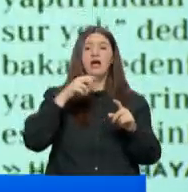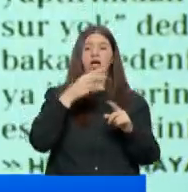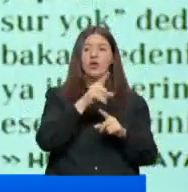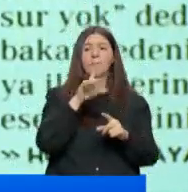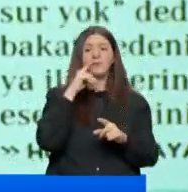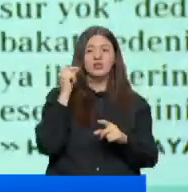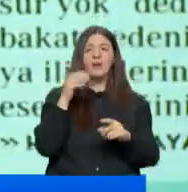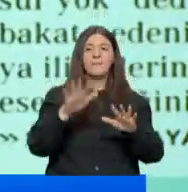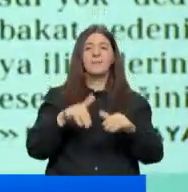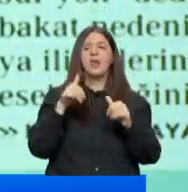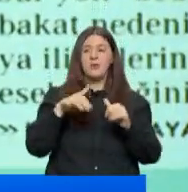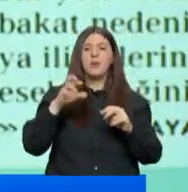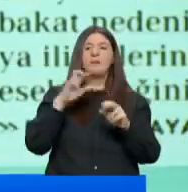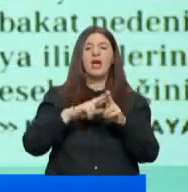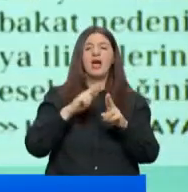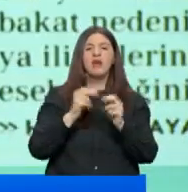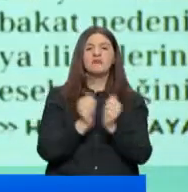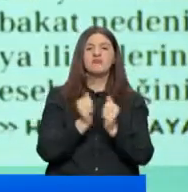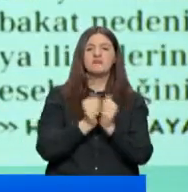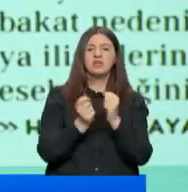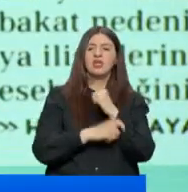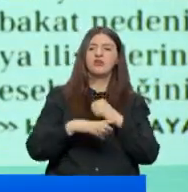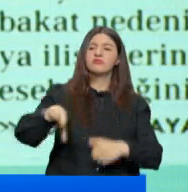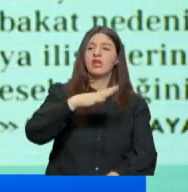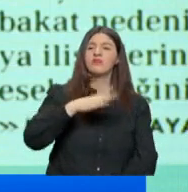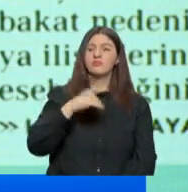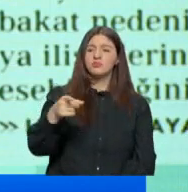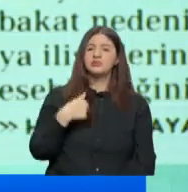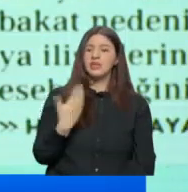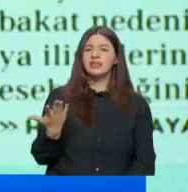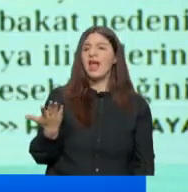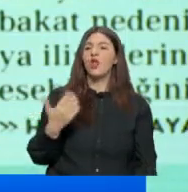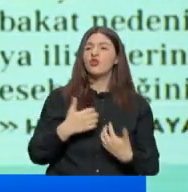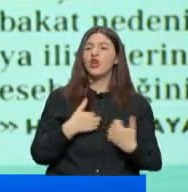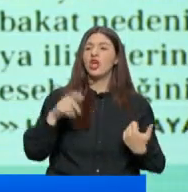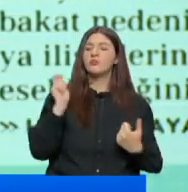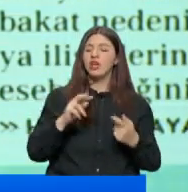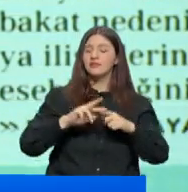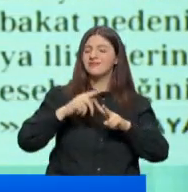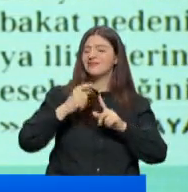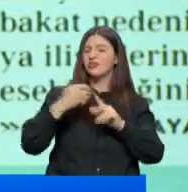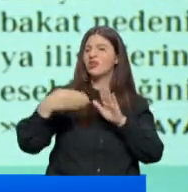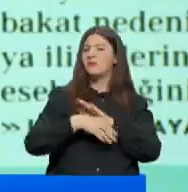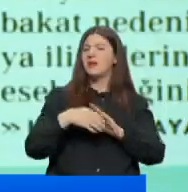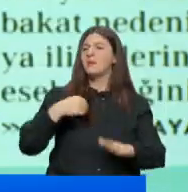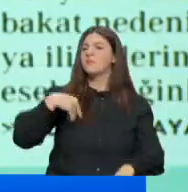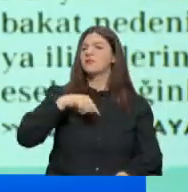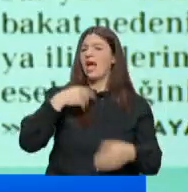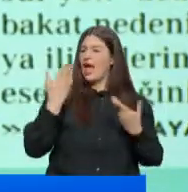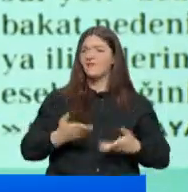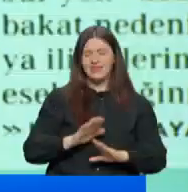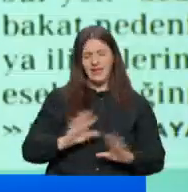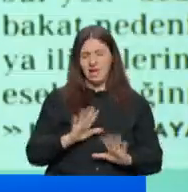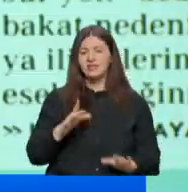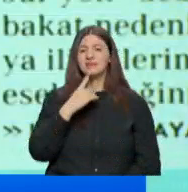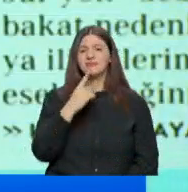Mayıs'ta parlamentolarında PKK yanlısı teröristler var. Biz bunların neyine güveneceğiz? NATO'ya girmelerine biz evet